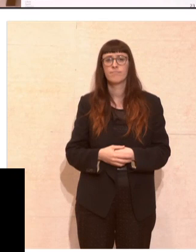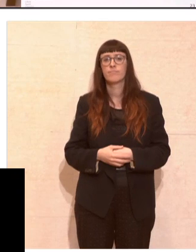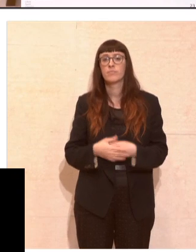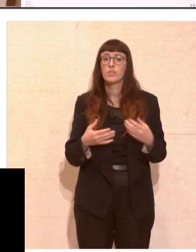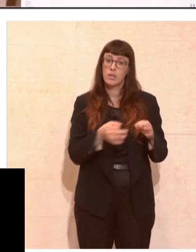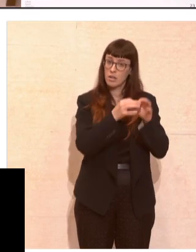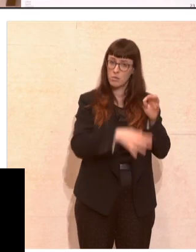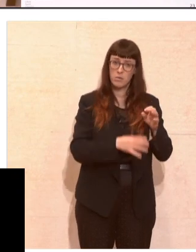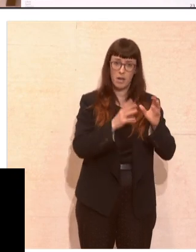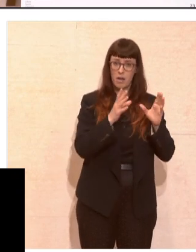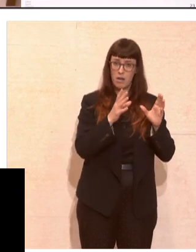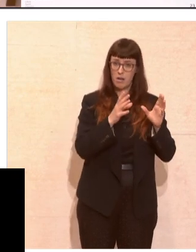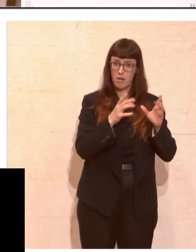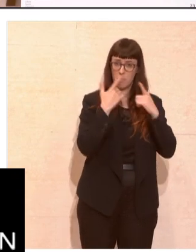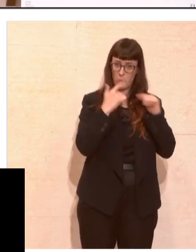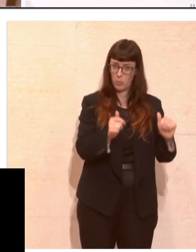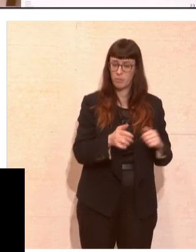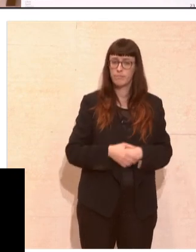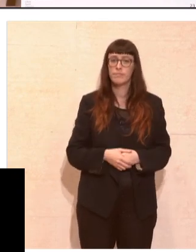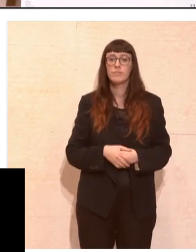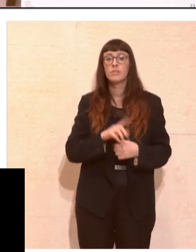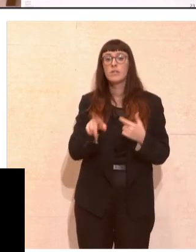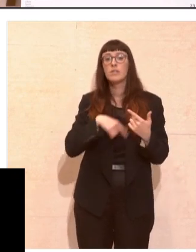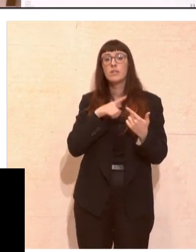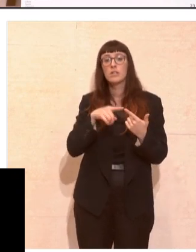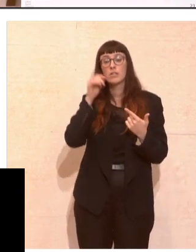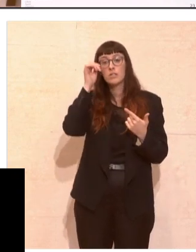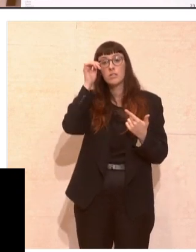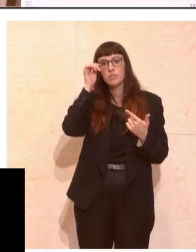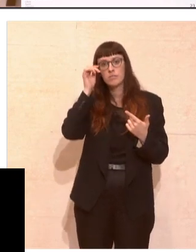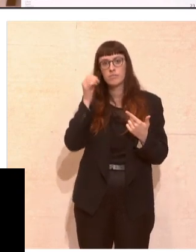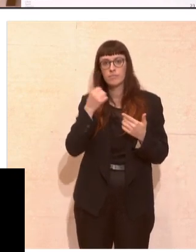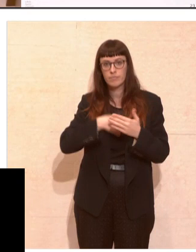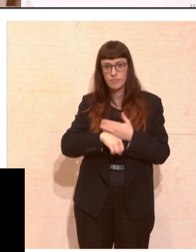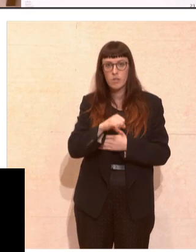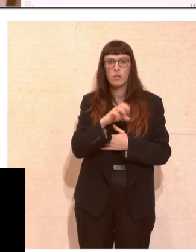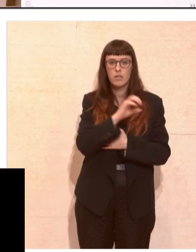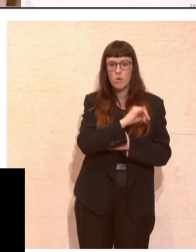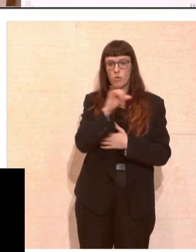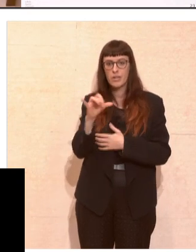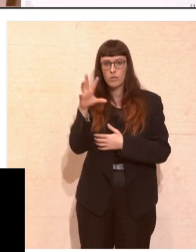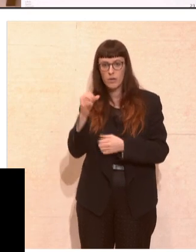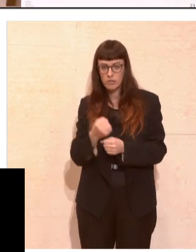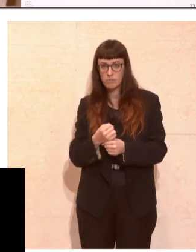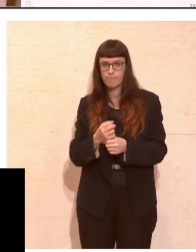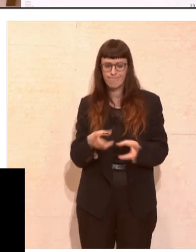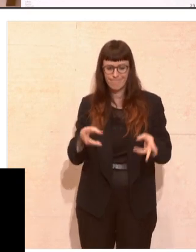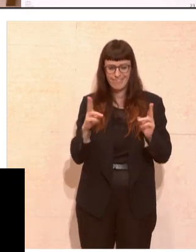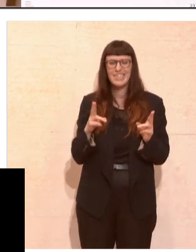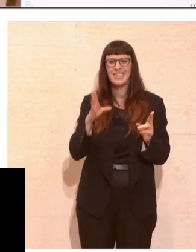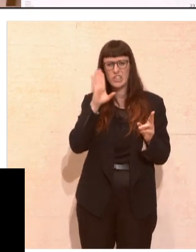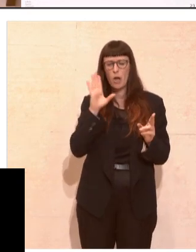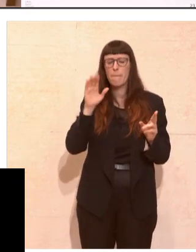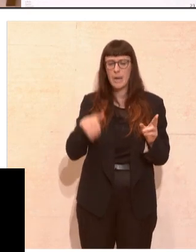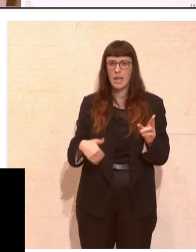obtient. Et ensuite, notre trajectoire d'enfants qui ne dorment pas bien au début de la vie, donc le 0-3 ans, eux, ce